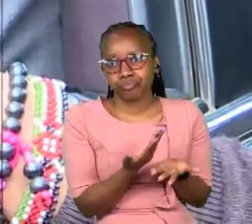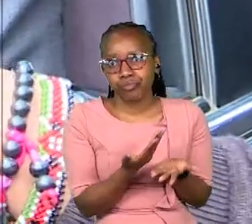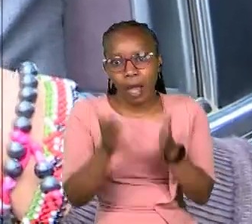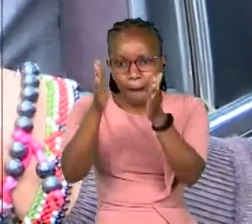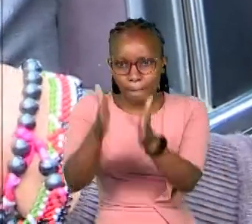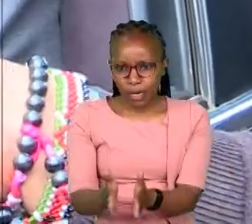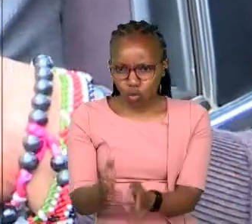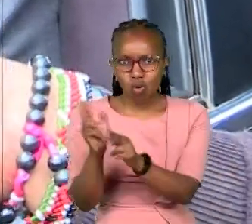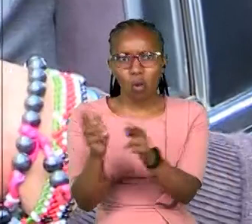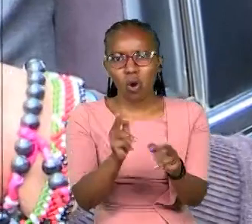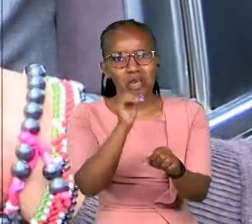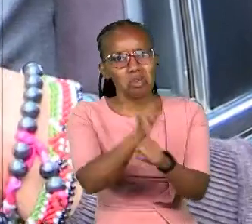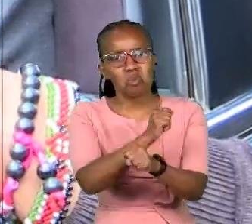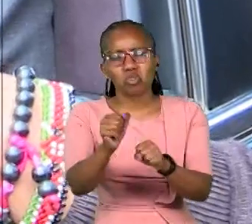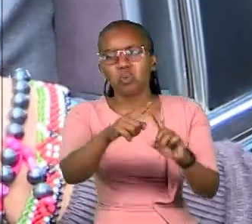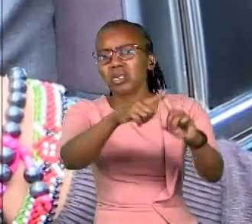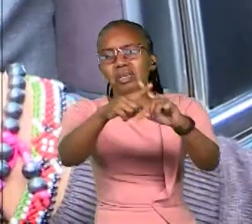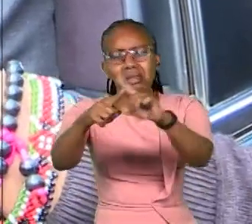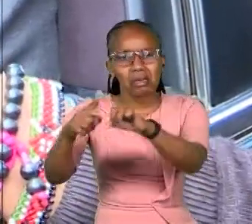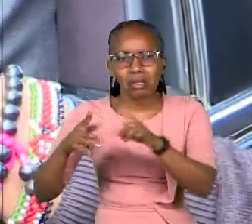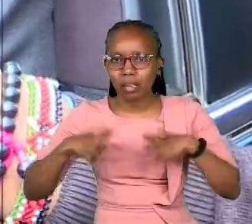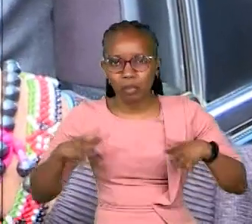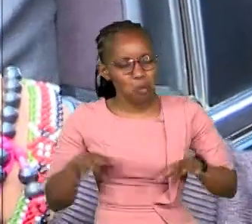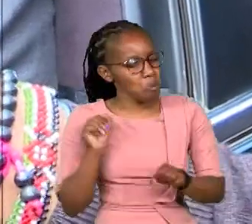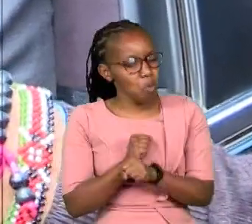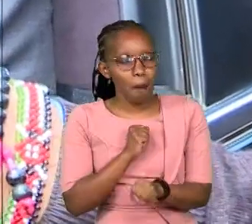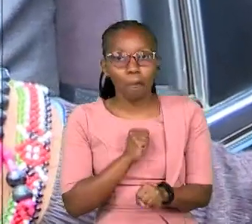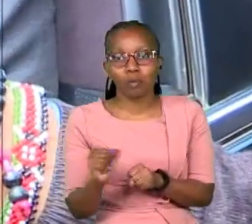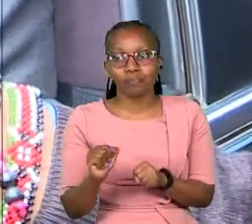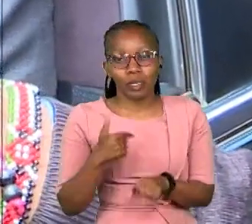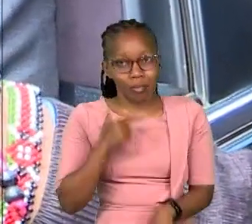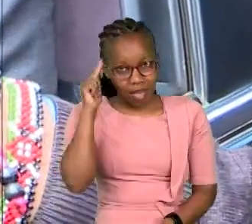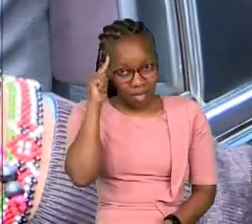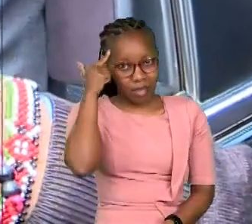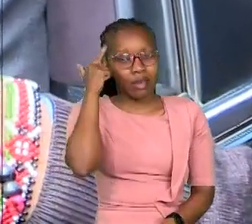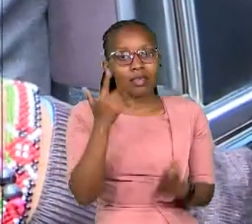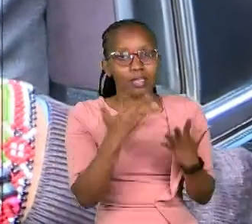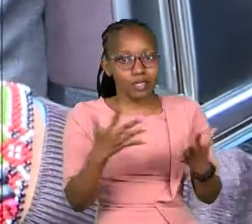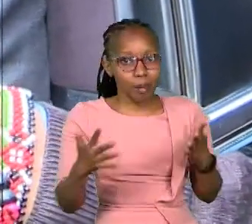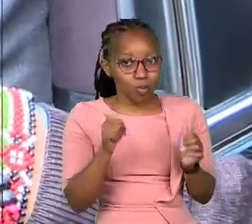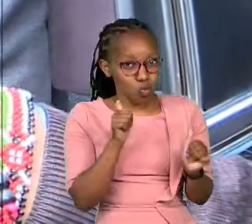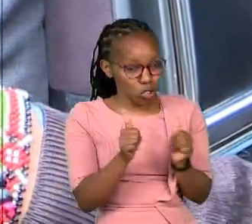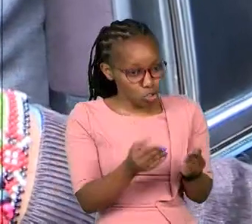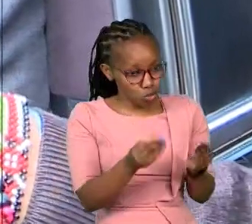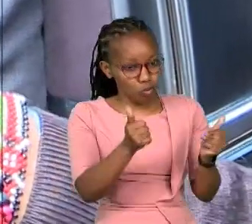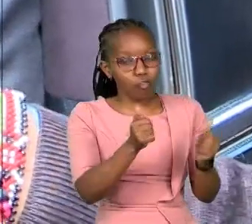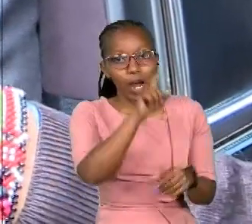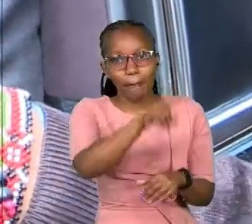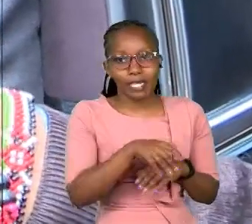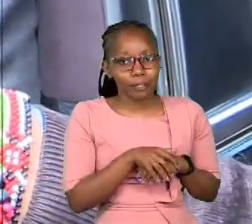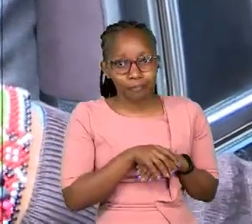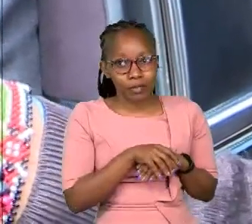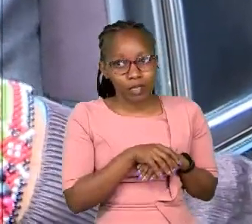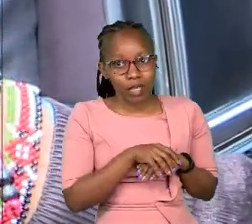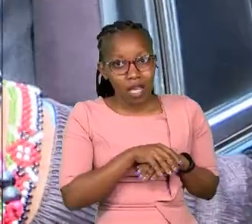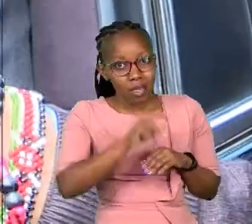timamu hawezi fanya jambo kama hilo. Yeah. Nafikiria hiyo ni jambo ambalo natakana liangaziwe sio tu kwa hii Kabete